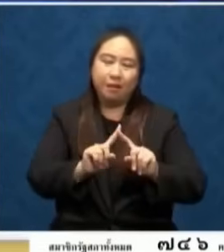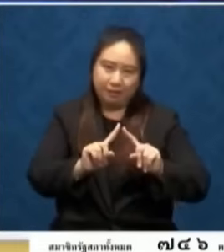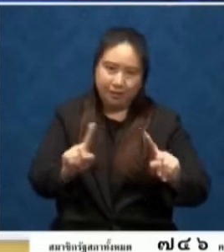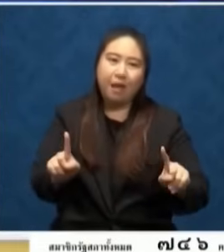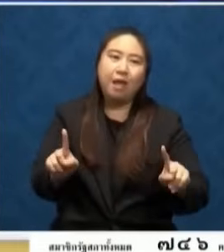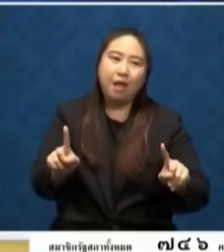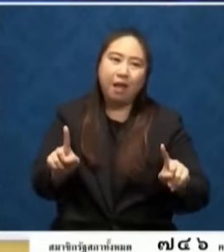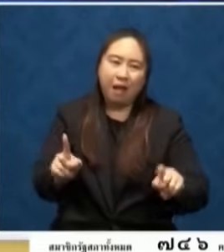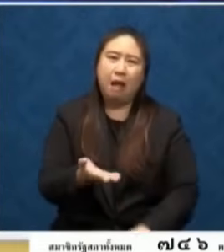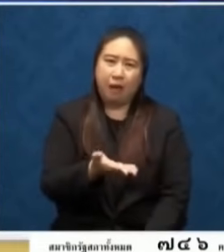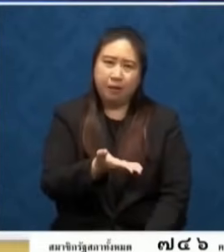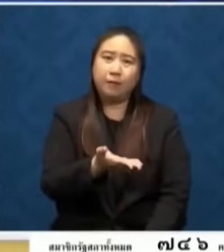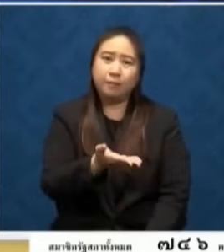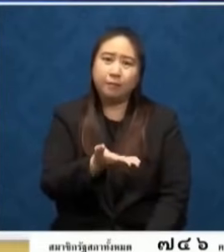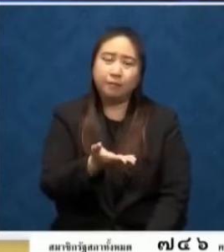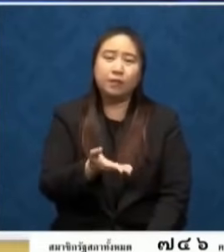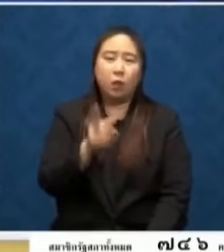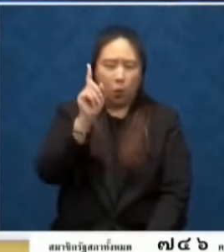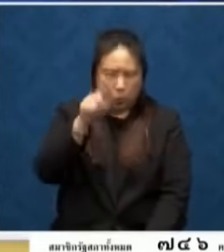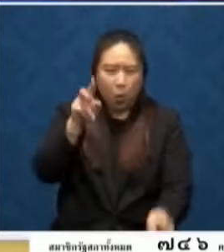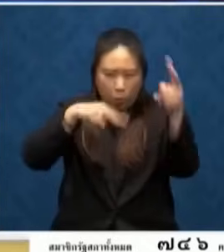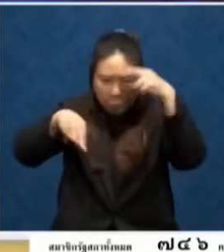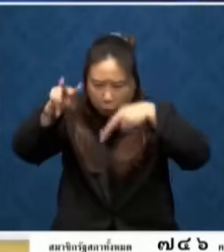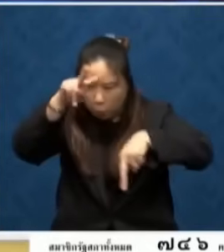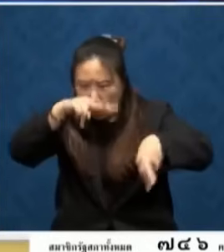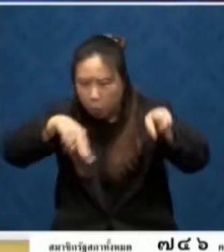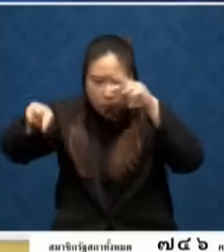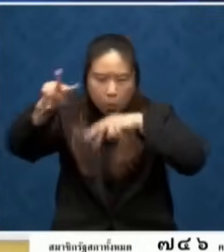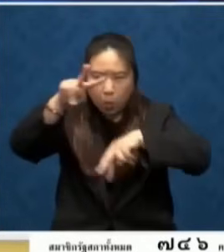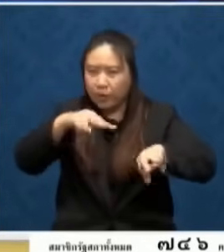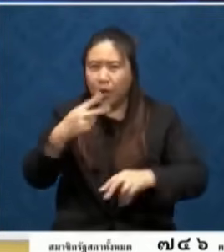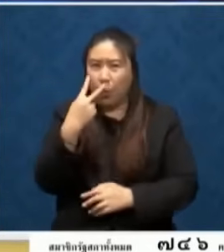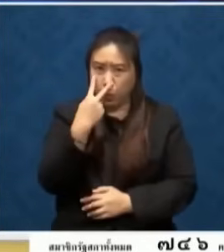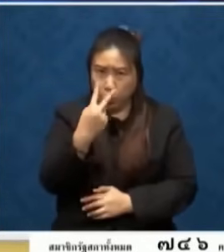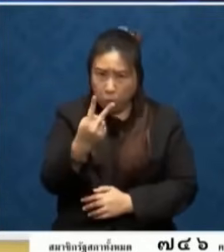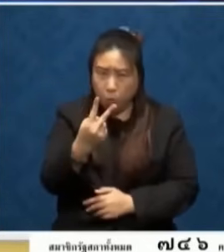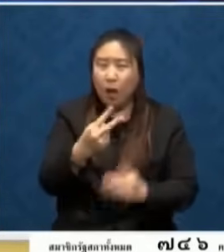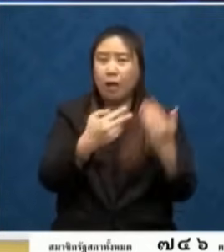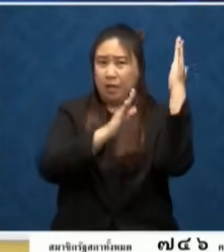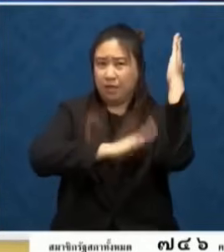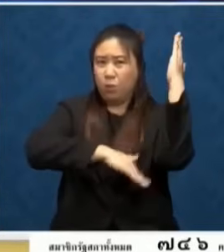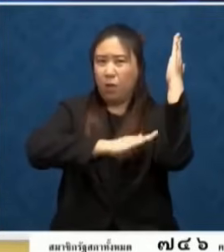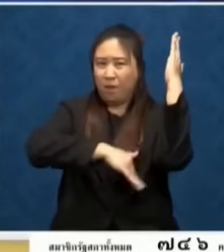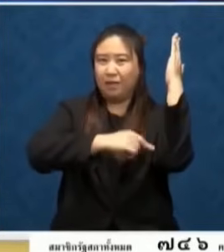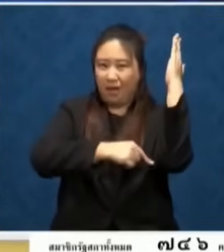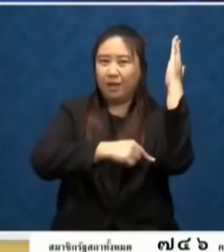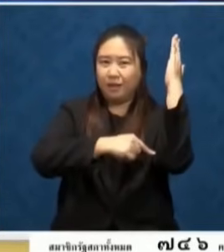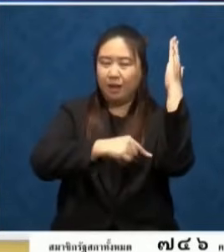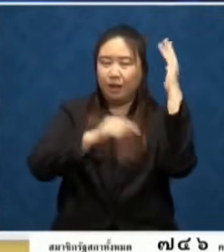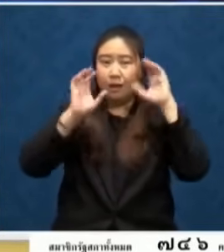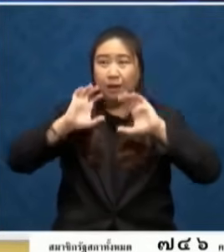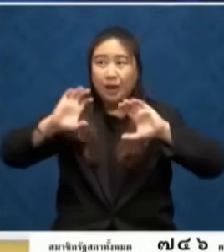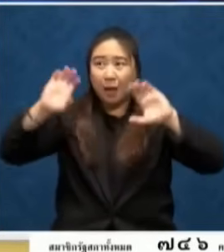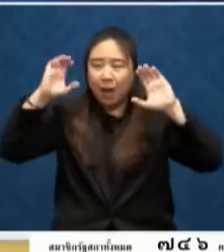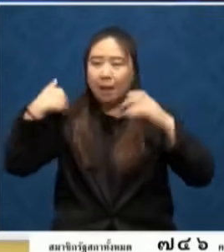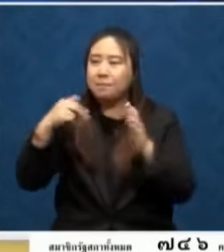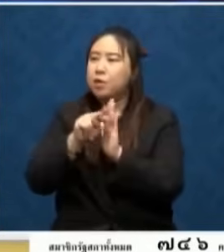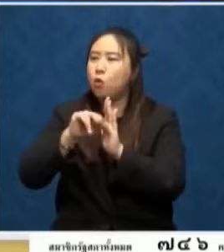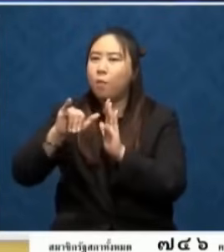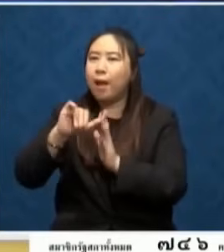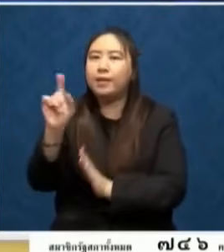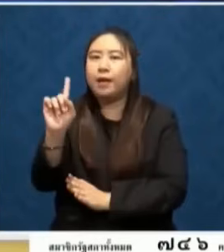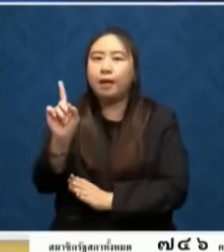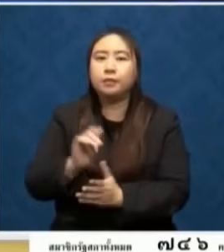นี้เป็นสิ่งที่จึงต้องตรวจดูว่าสถานการณ์ในจังหวัดชายแดนภาคใต้รัฐบาลมีนโยบายอย่าง